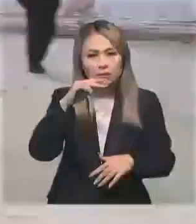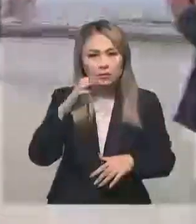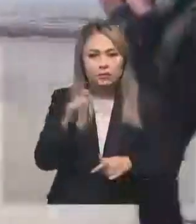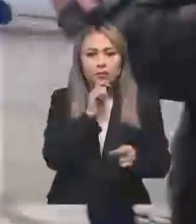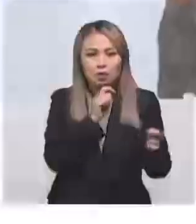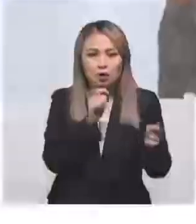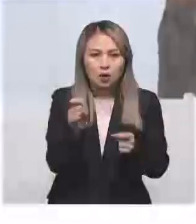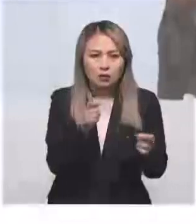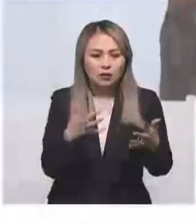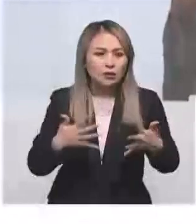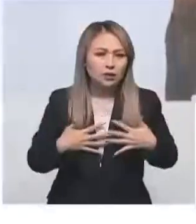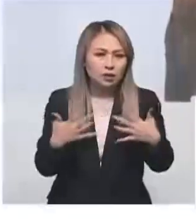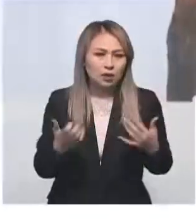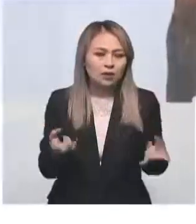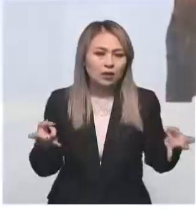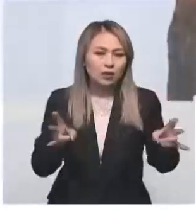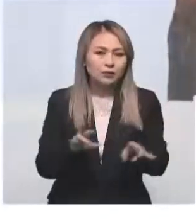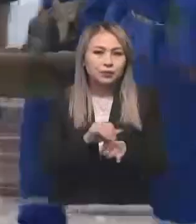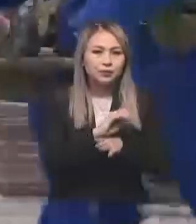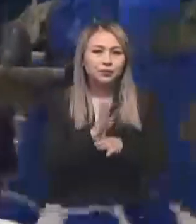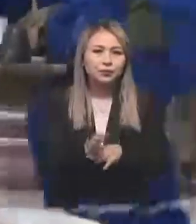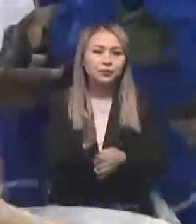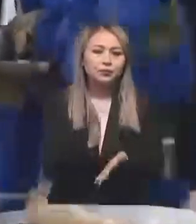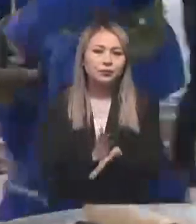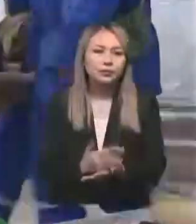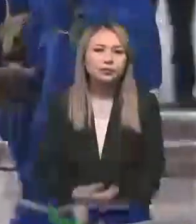қауіпсіздік пен аман қалу туралы ақпараттармен қамтылды. Гүлжан